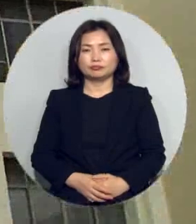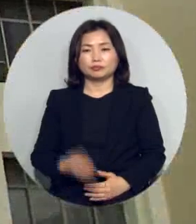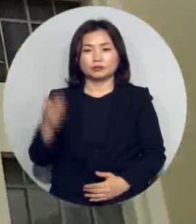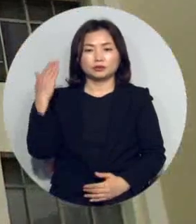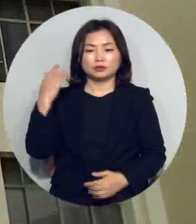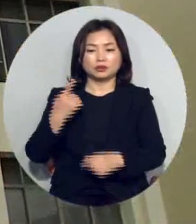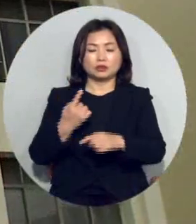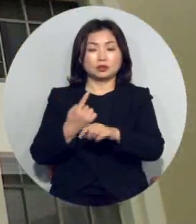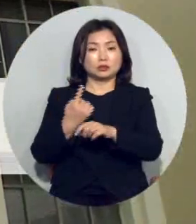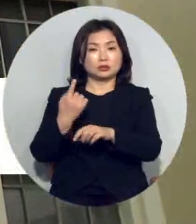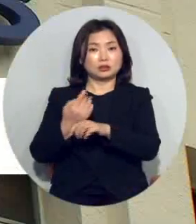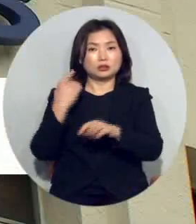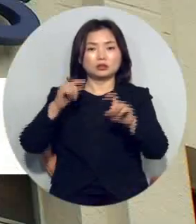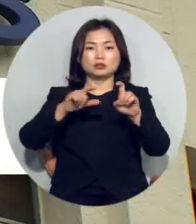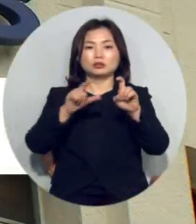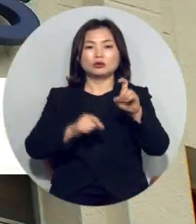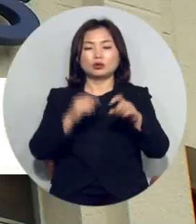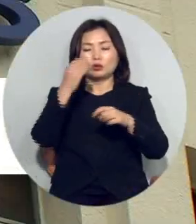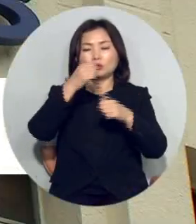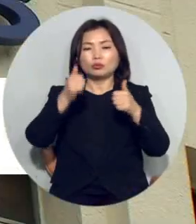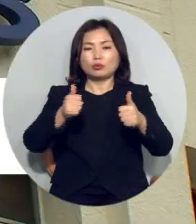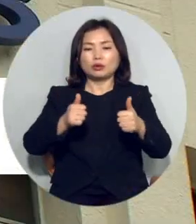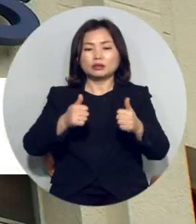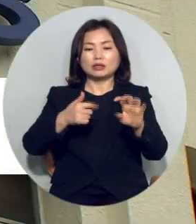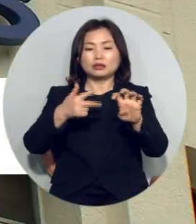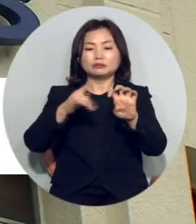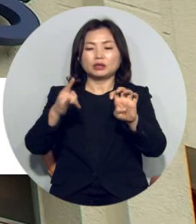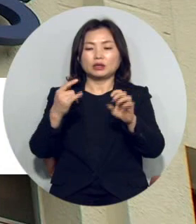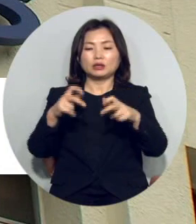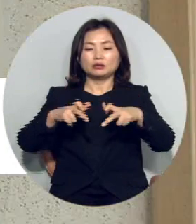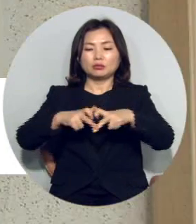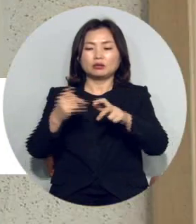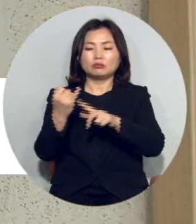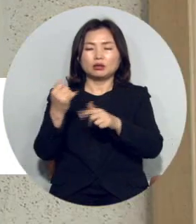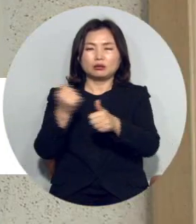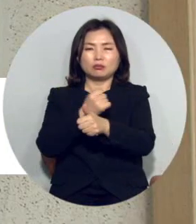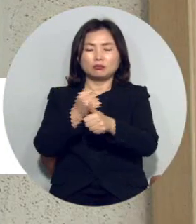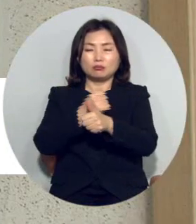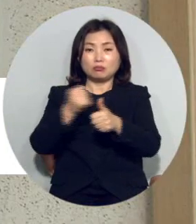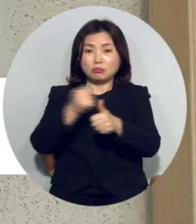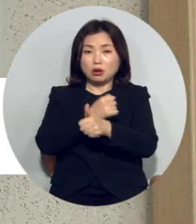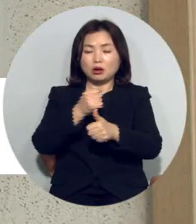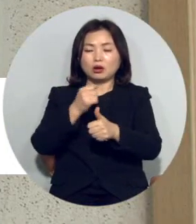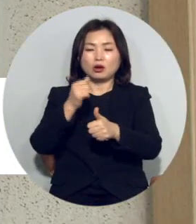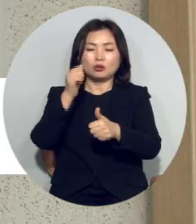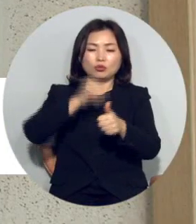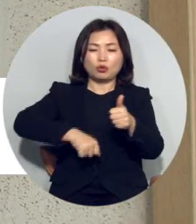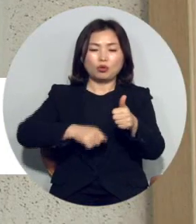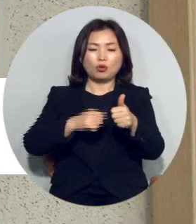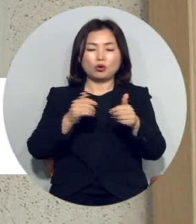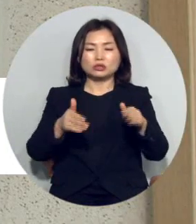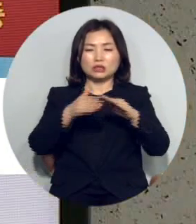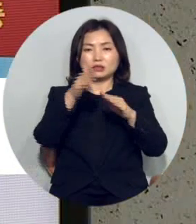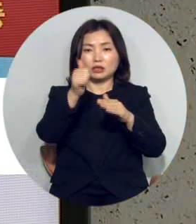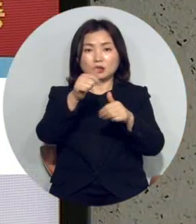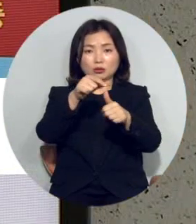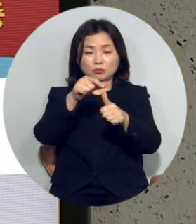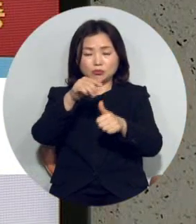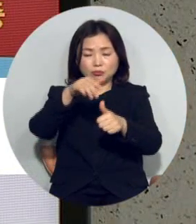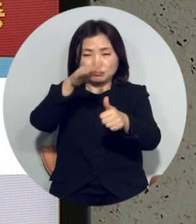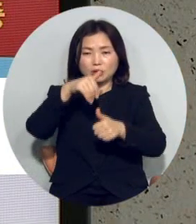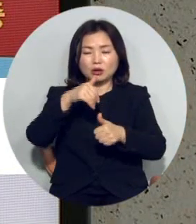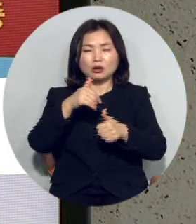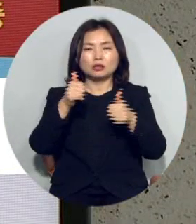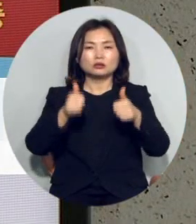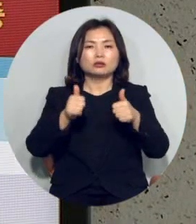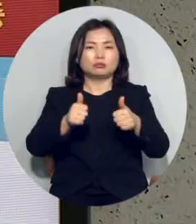지난해 10월 대구 고등법원에서 40대 장애 여성의 송 폭력 한 혐의로 법정 구속된 장애인시설 장에 대한 항소심